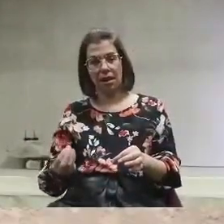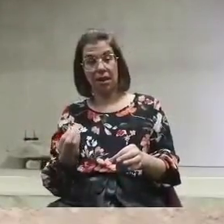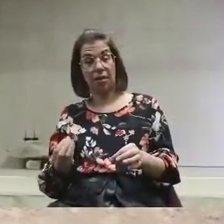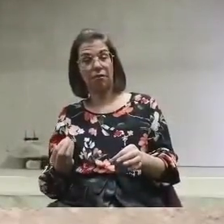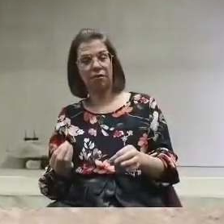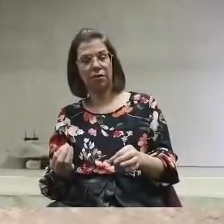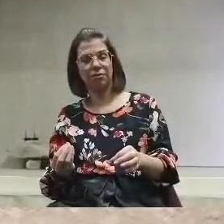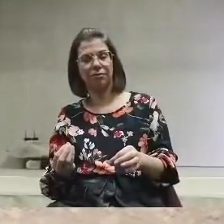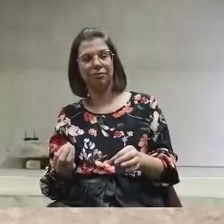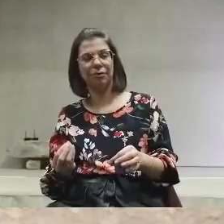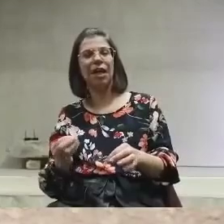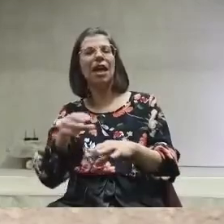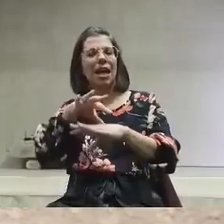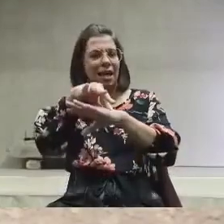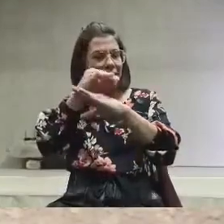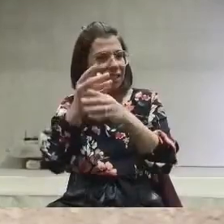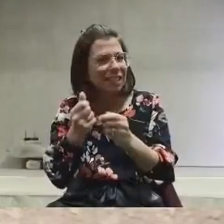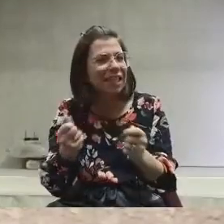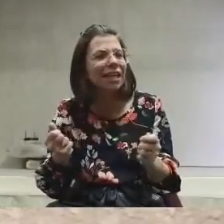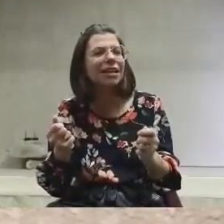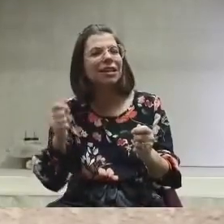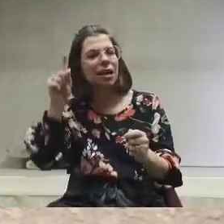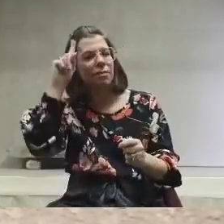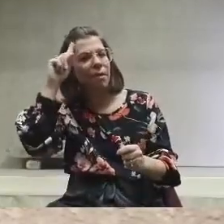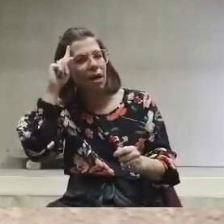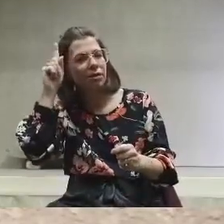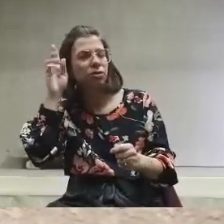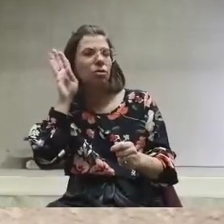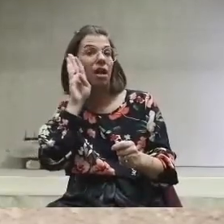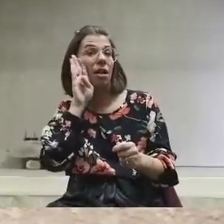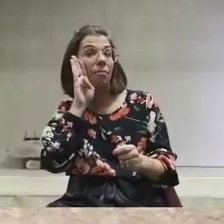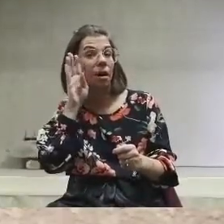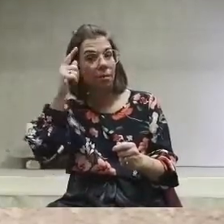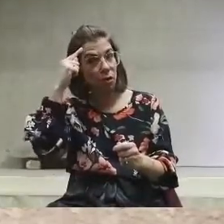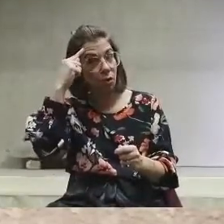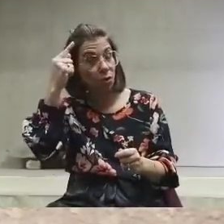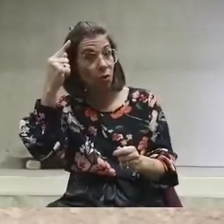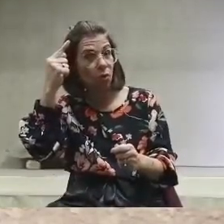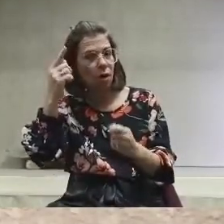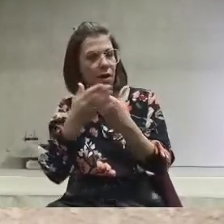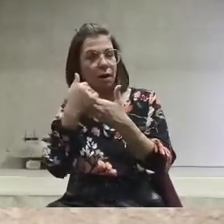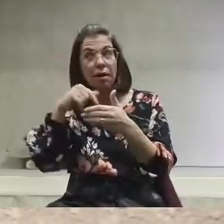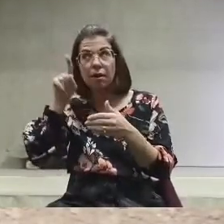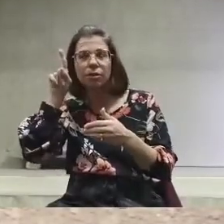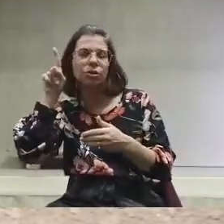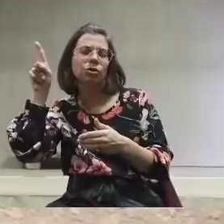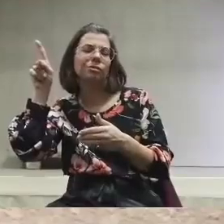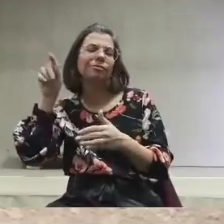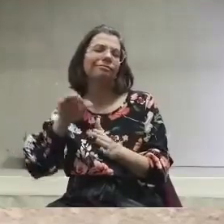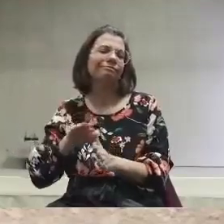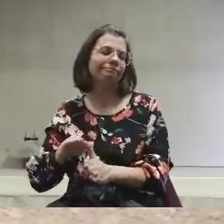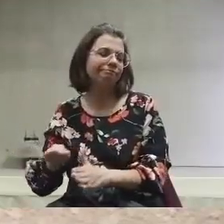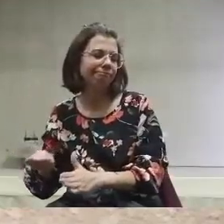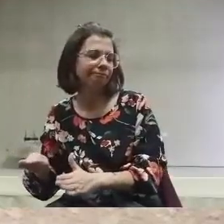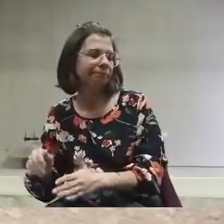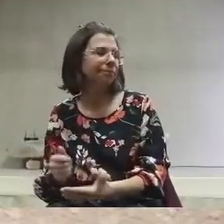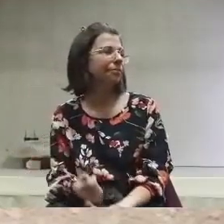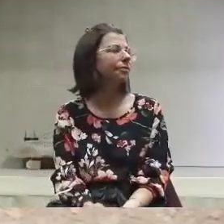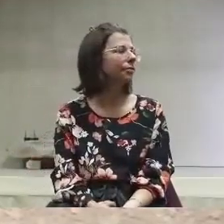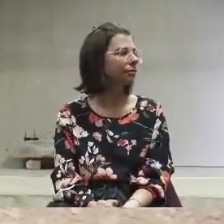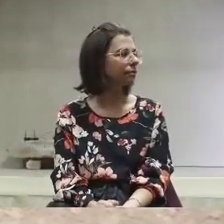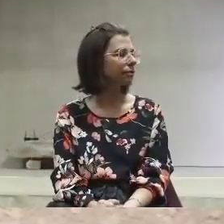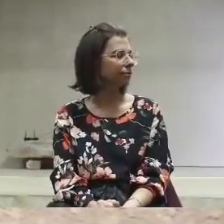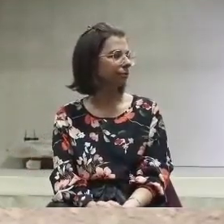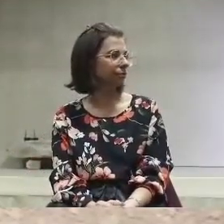corps en est affecté. Et je demande au Seigneur, et à chaque fois, le Seigneur me guérit. Chaque fois, le Seigneur enlève la